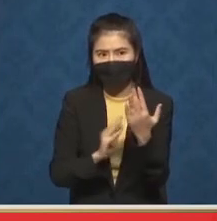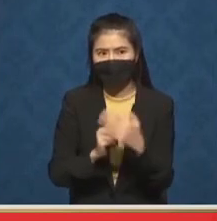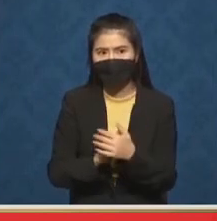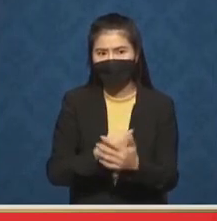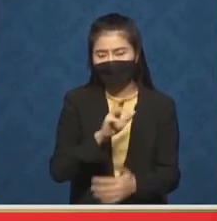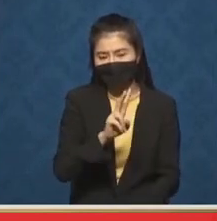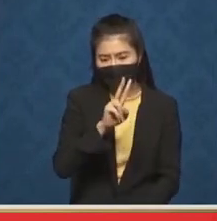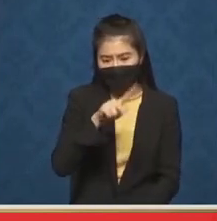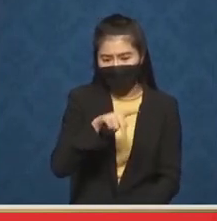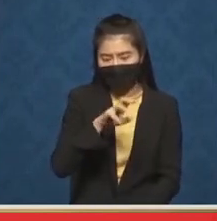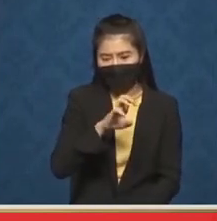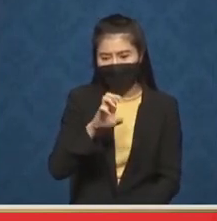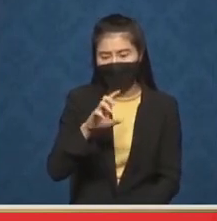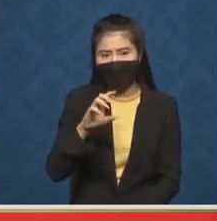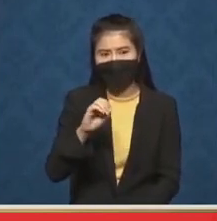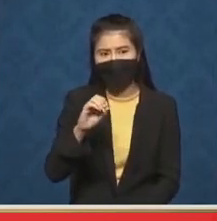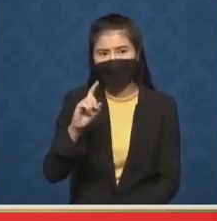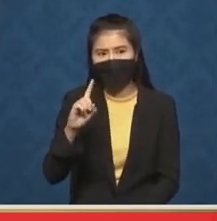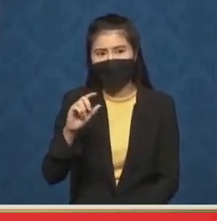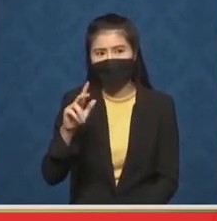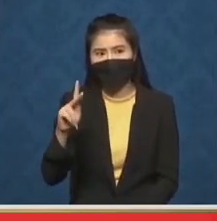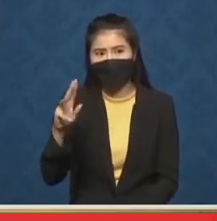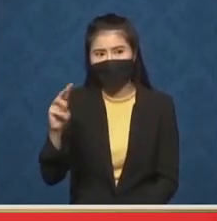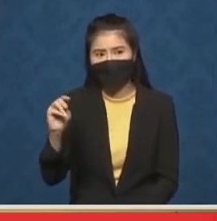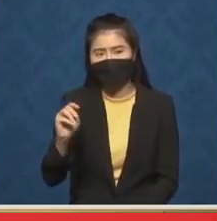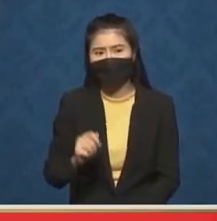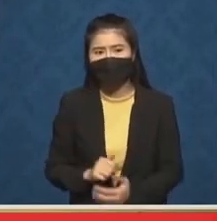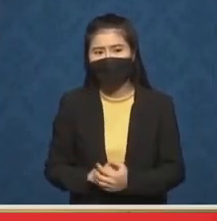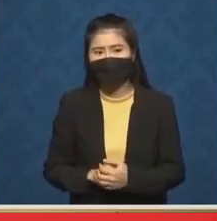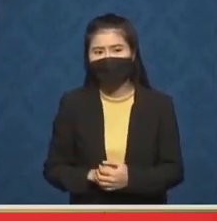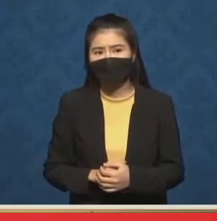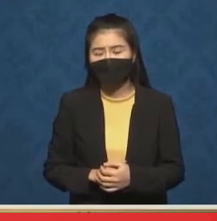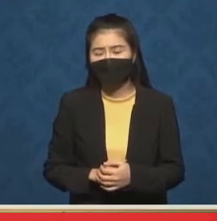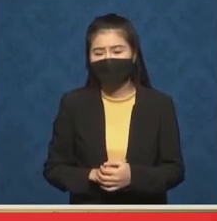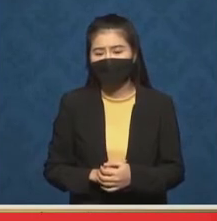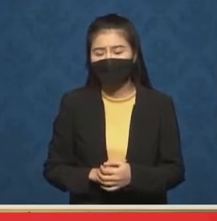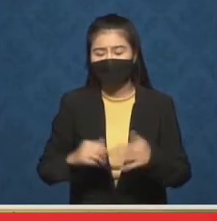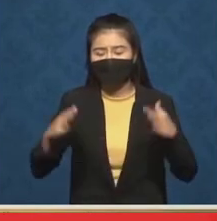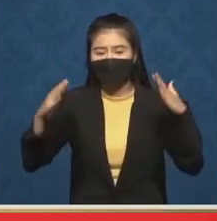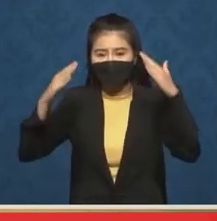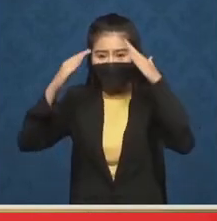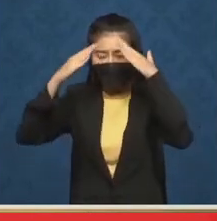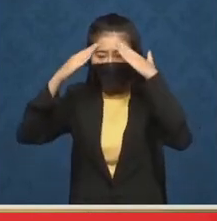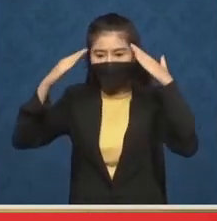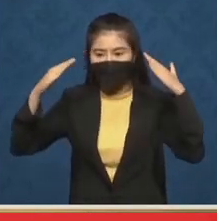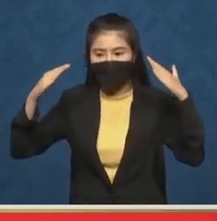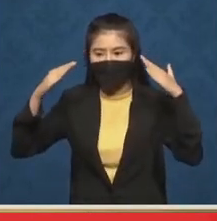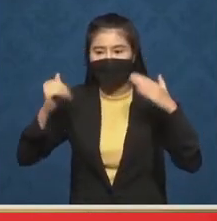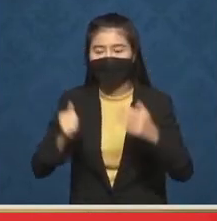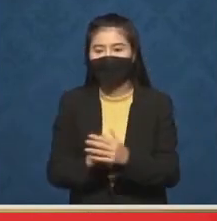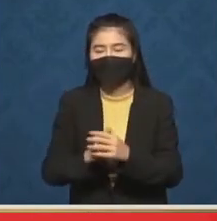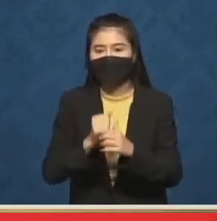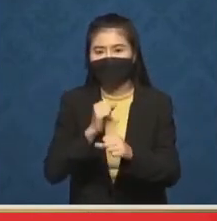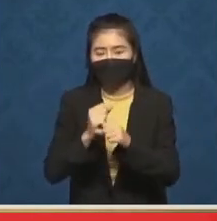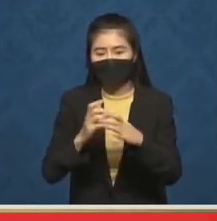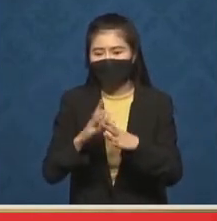1 กิโลเมตรประเทศอิโดนเซีประเทศใจทสดใอาเซีนเขาไมมอะไรตดต่อกับ